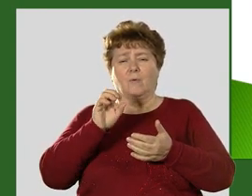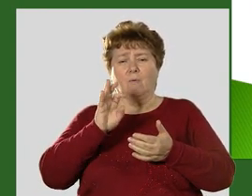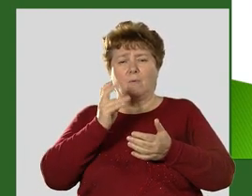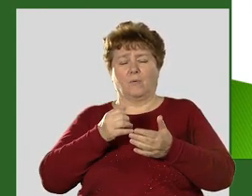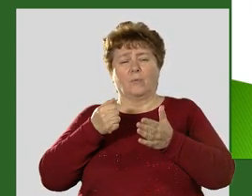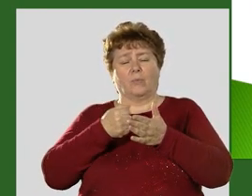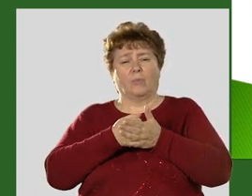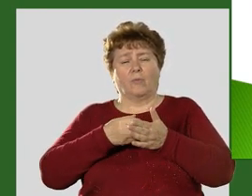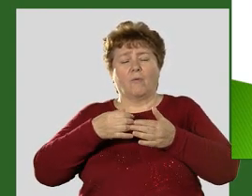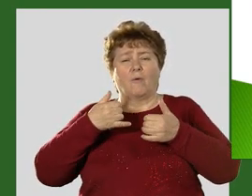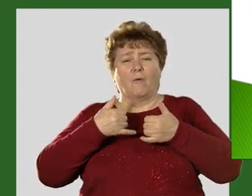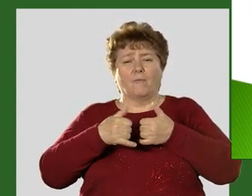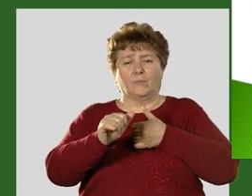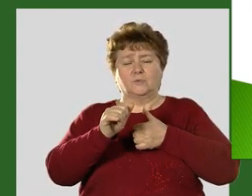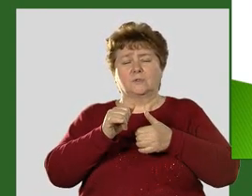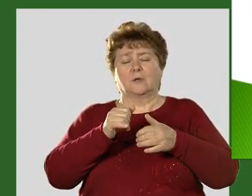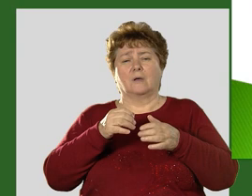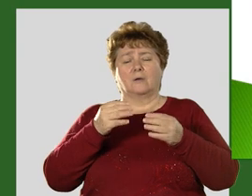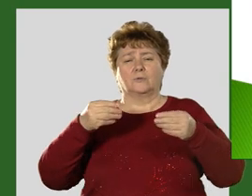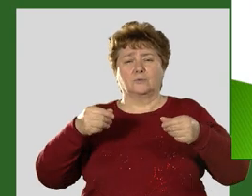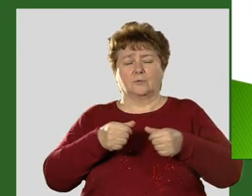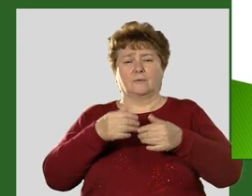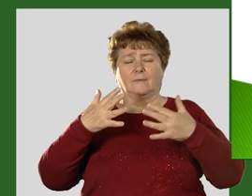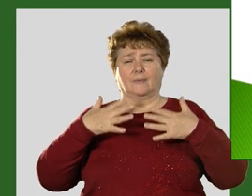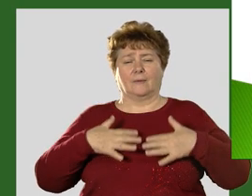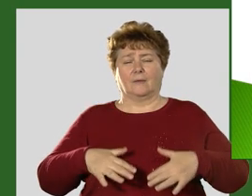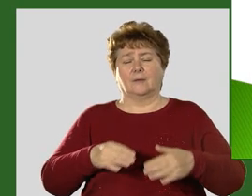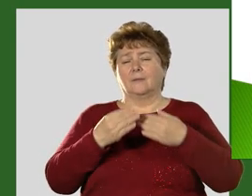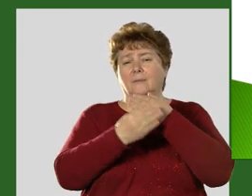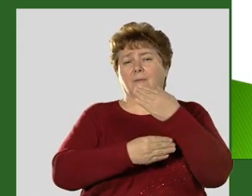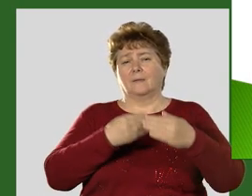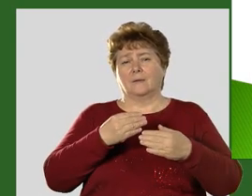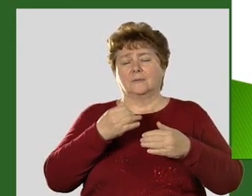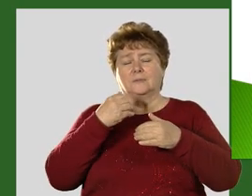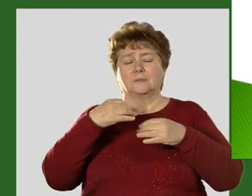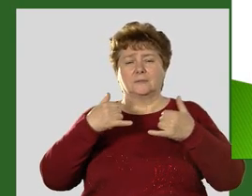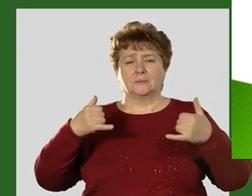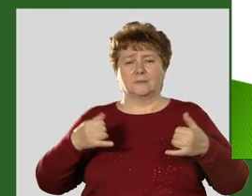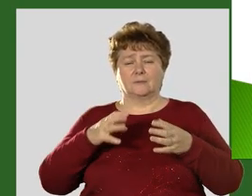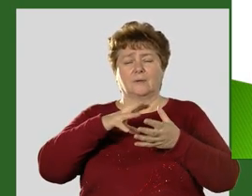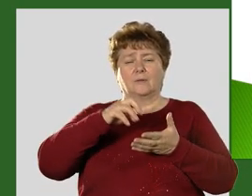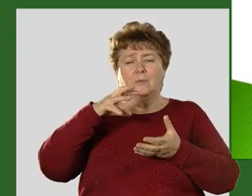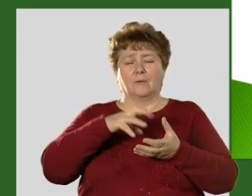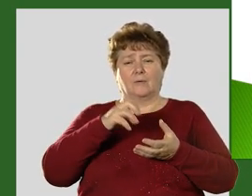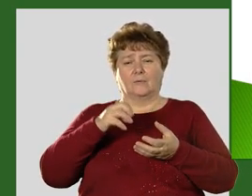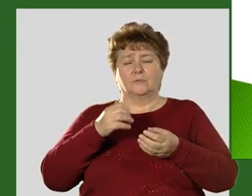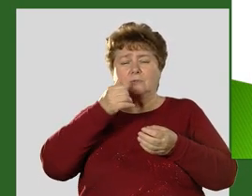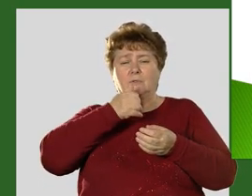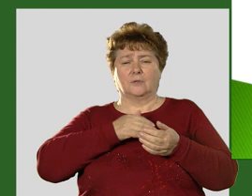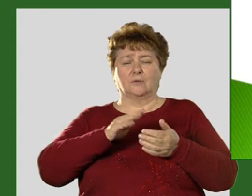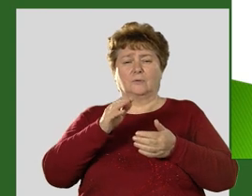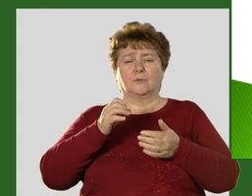до выпуска шелковых тканей. В связи с развитием хлопководства на